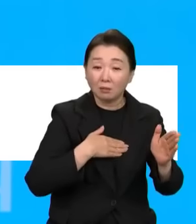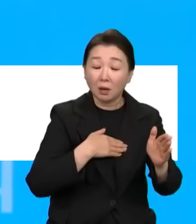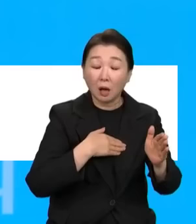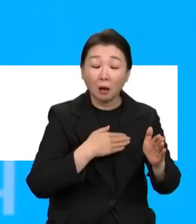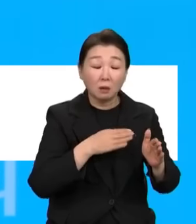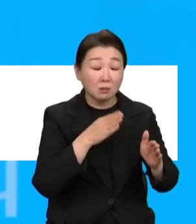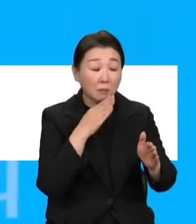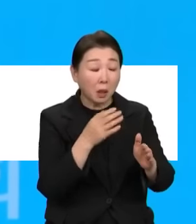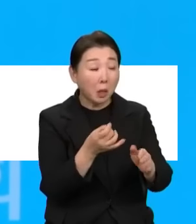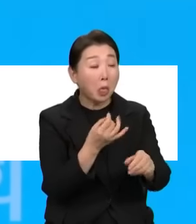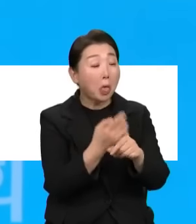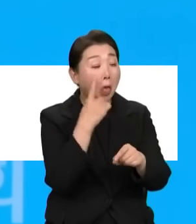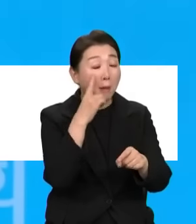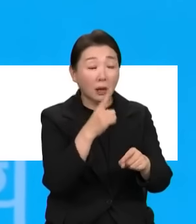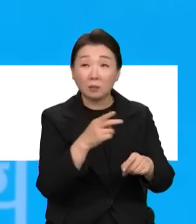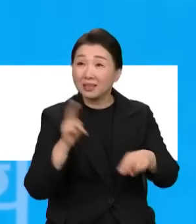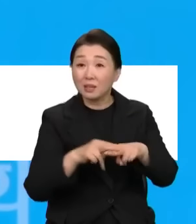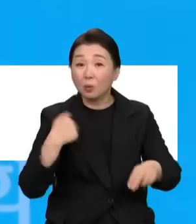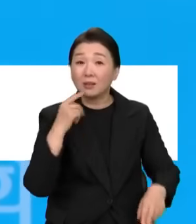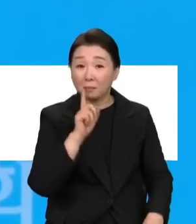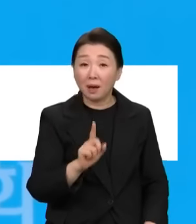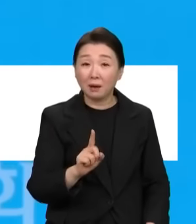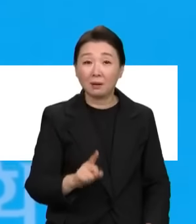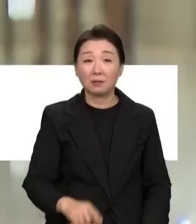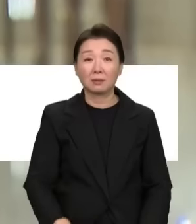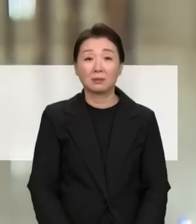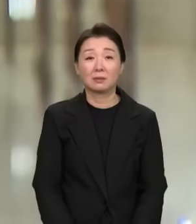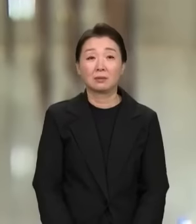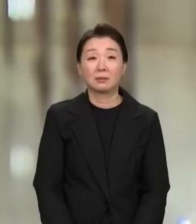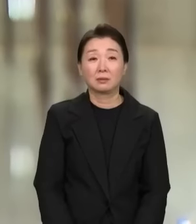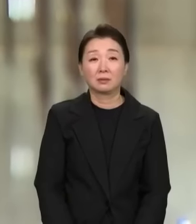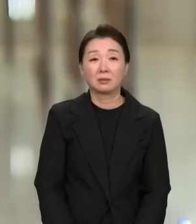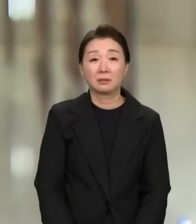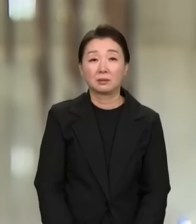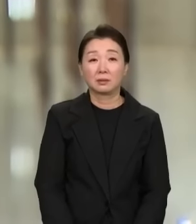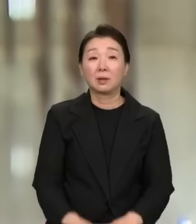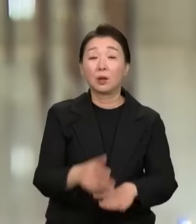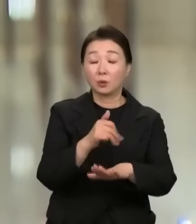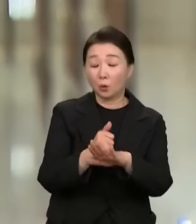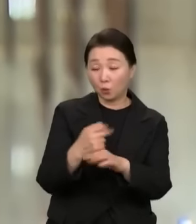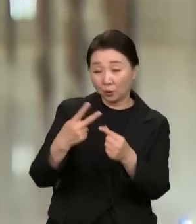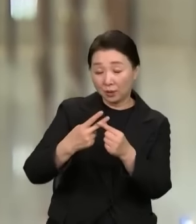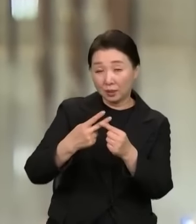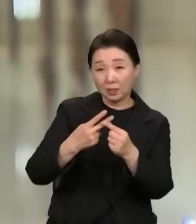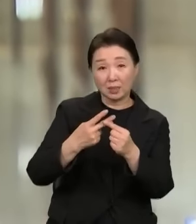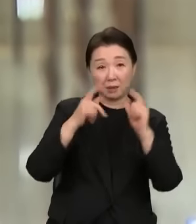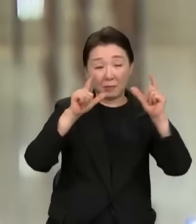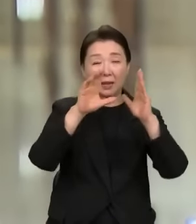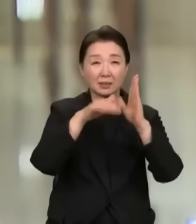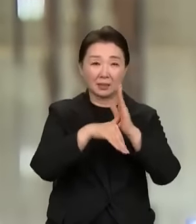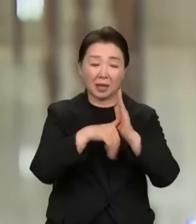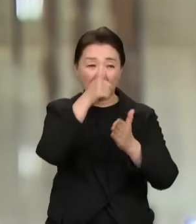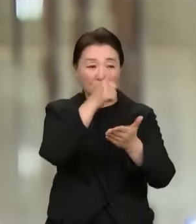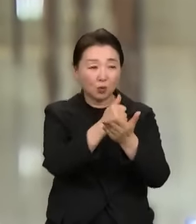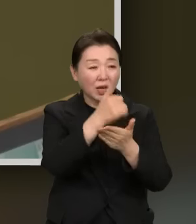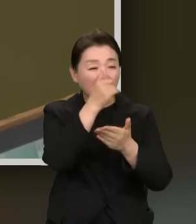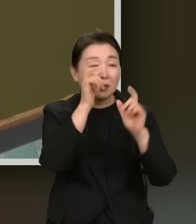진짜 때릴지는 몰랐다. 뭐 이런 이야기고. 그렇기 때문에 2심에선 뒤집힐 거란 주장도